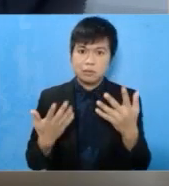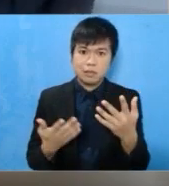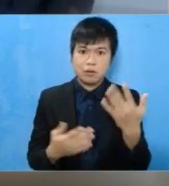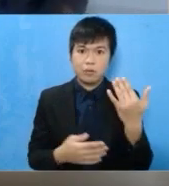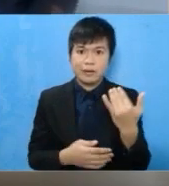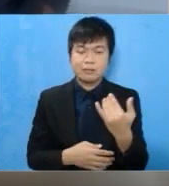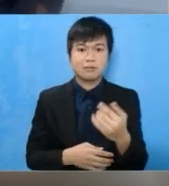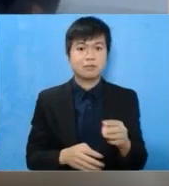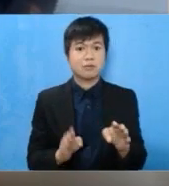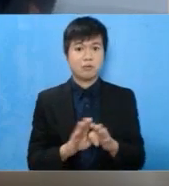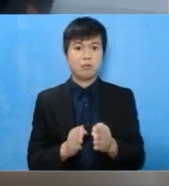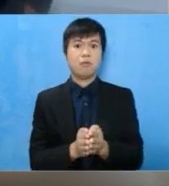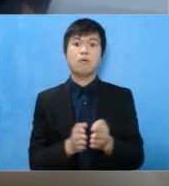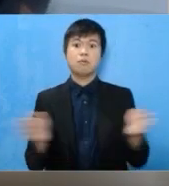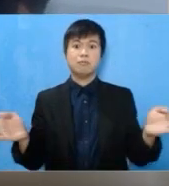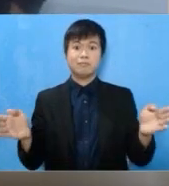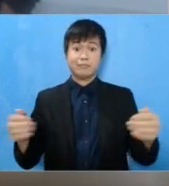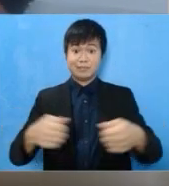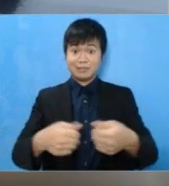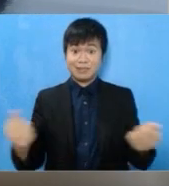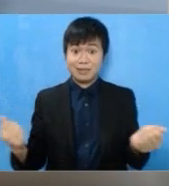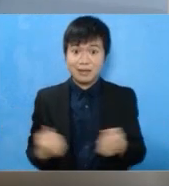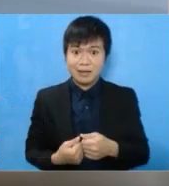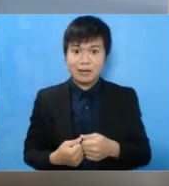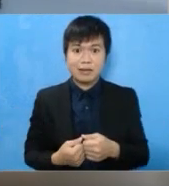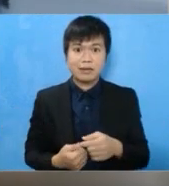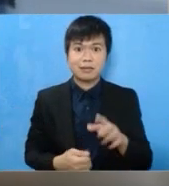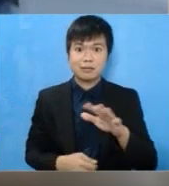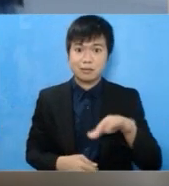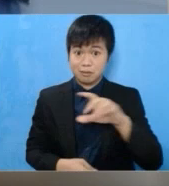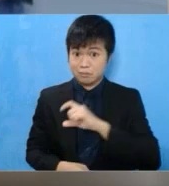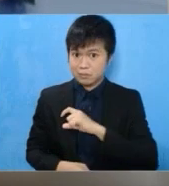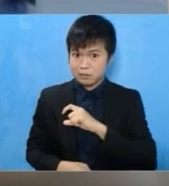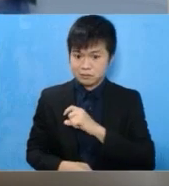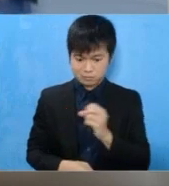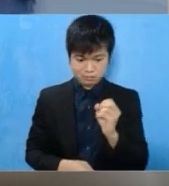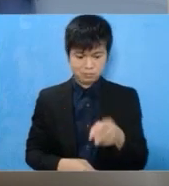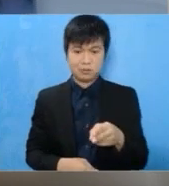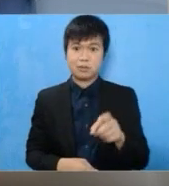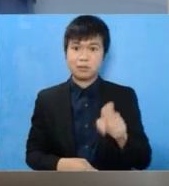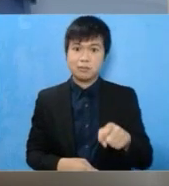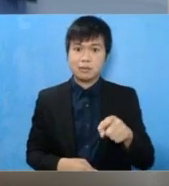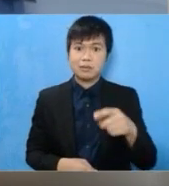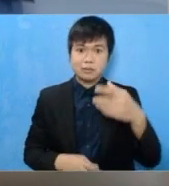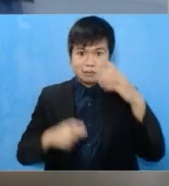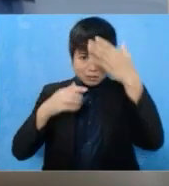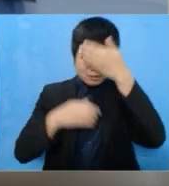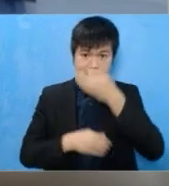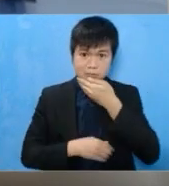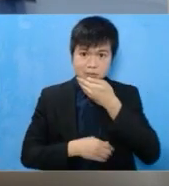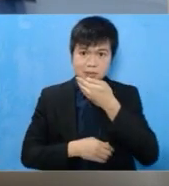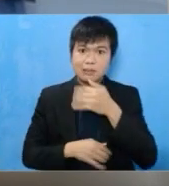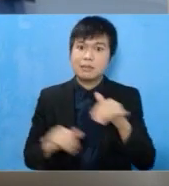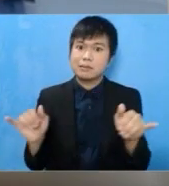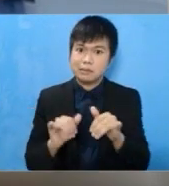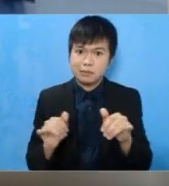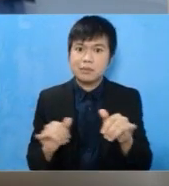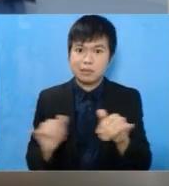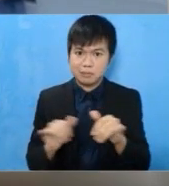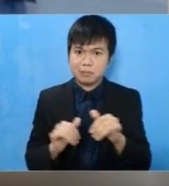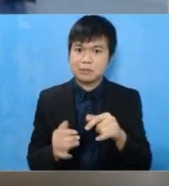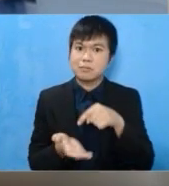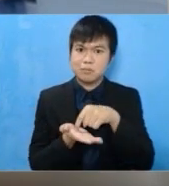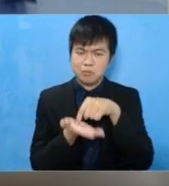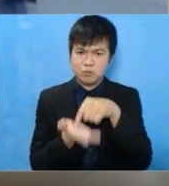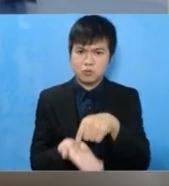sir, regardless, kung nagpapatupad po kayo na dapat naka-face shield paglabas ng kalye, dapat magpapakita kayo ng ehemplo. Sir naman,